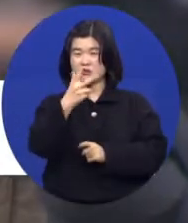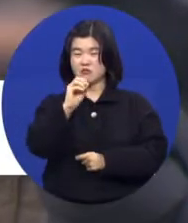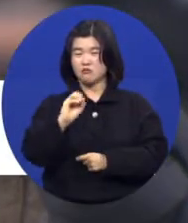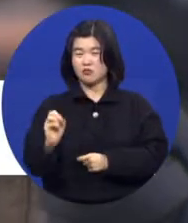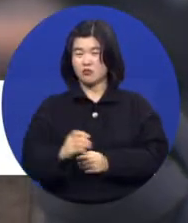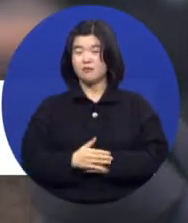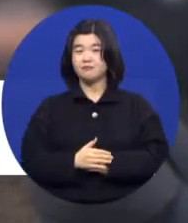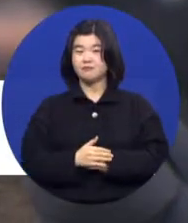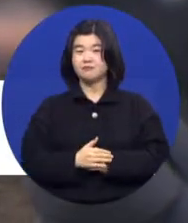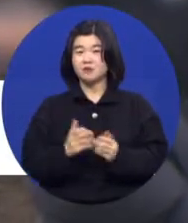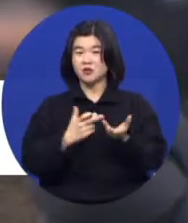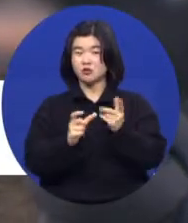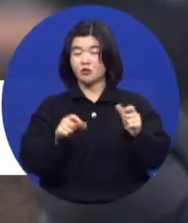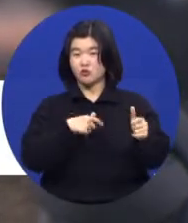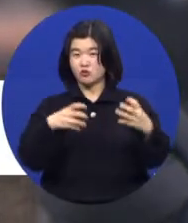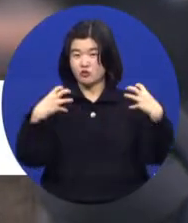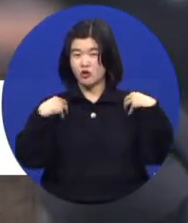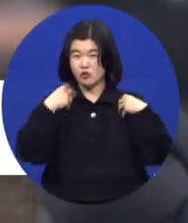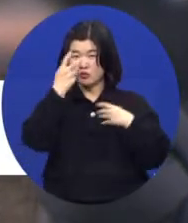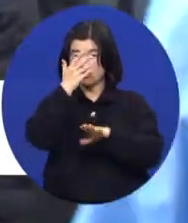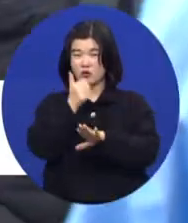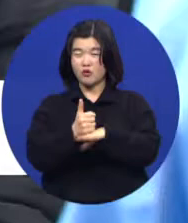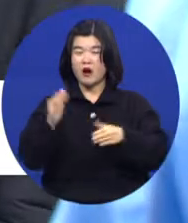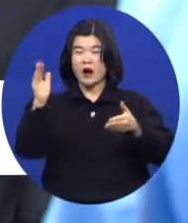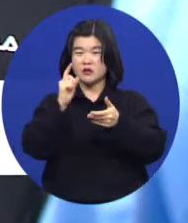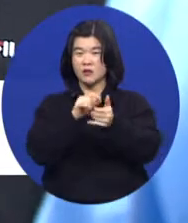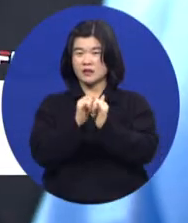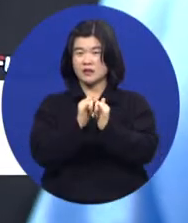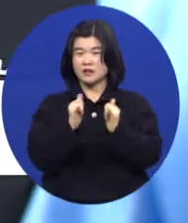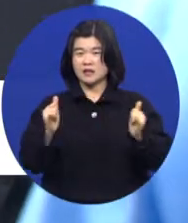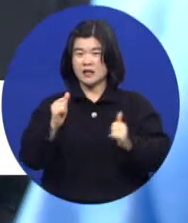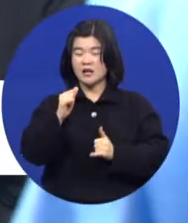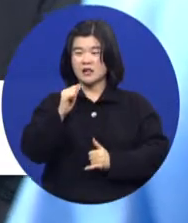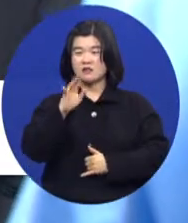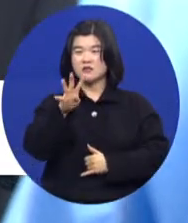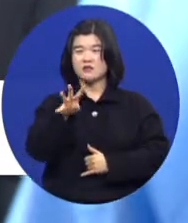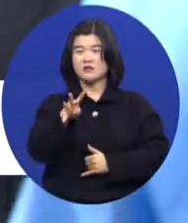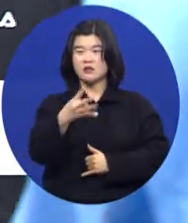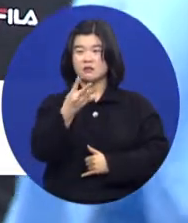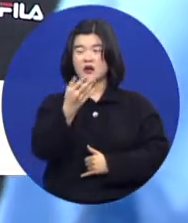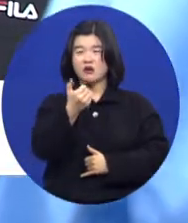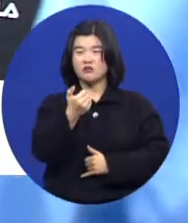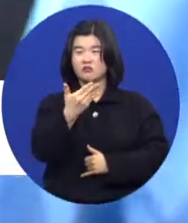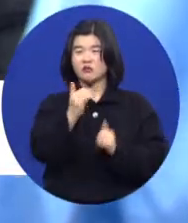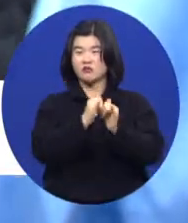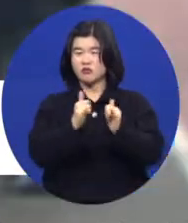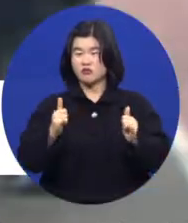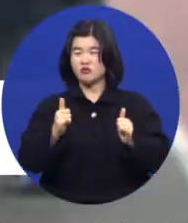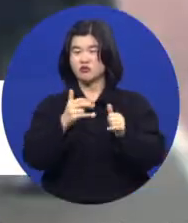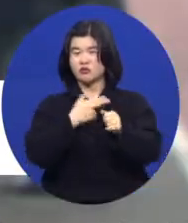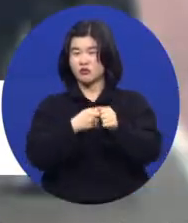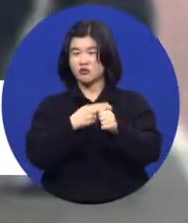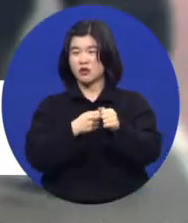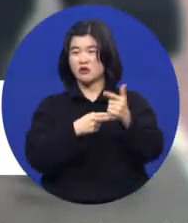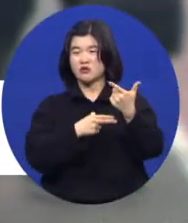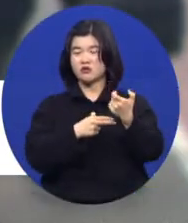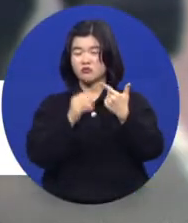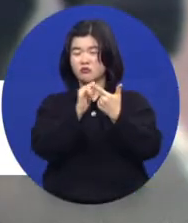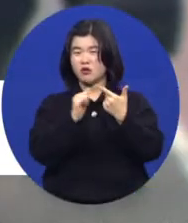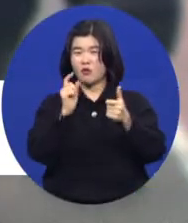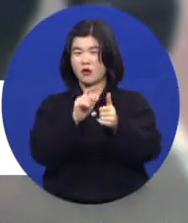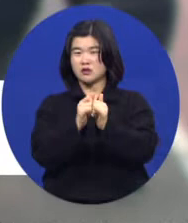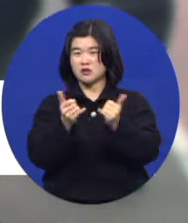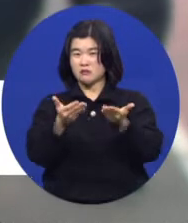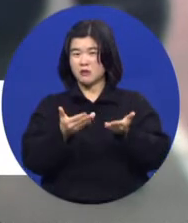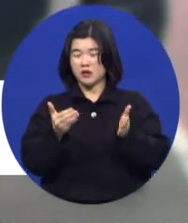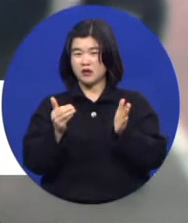37%. 제주도 교육청 조사 결과 학생 확진자 수는 359명에 이르고 교직원도 66명이 확진 판정을